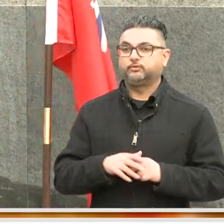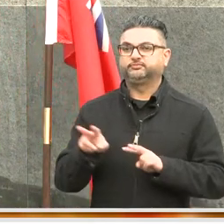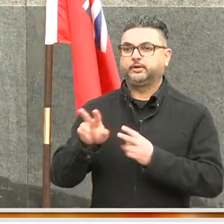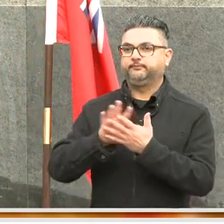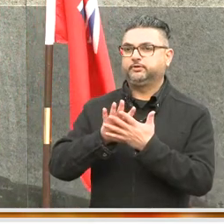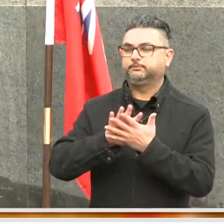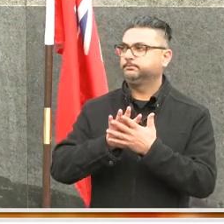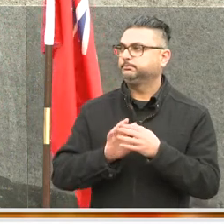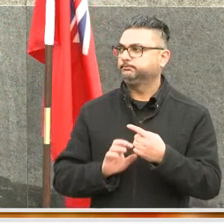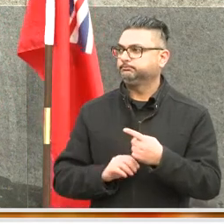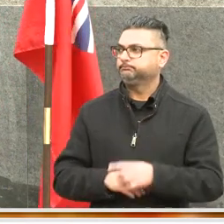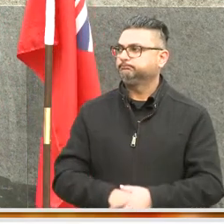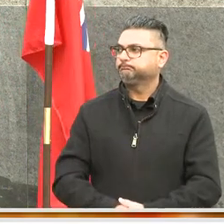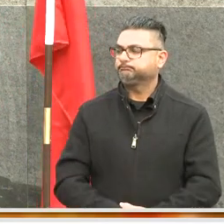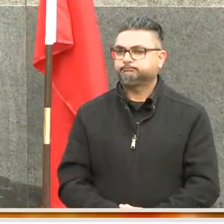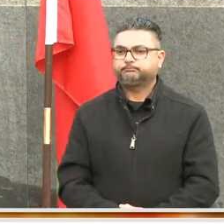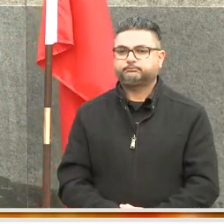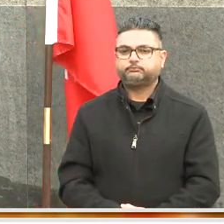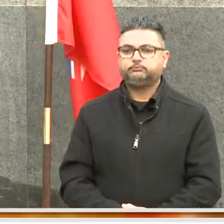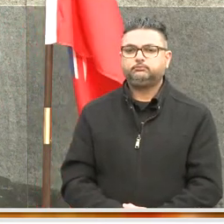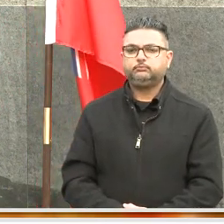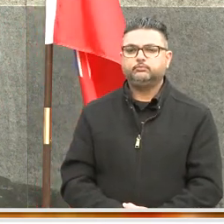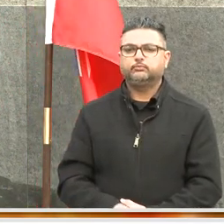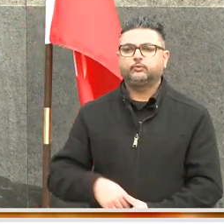They were young as we are young.